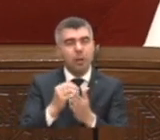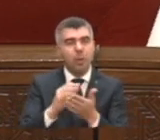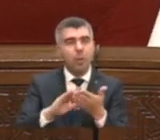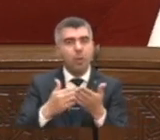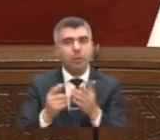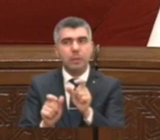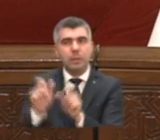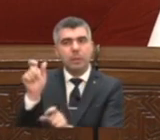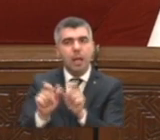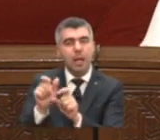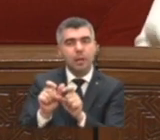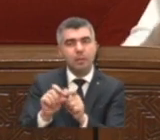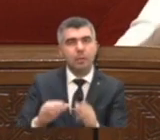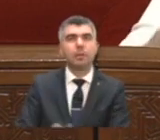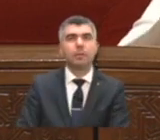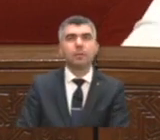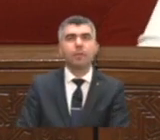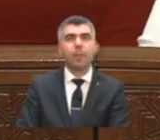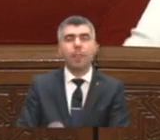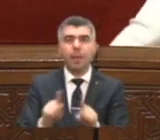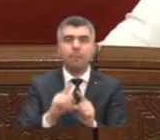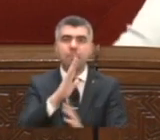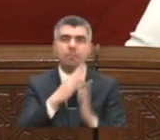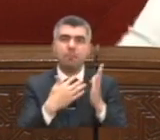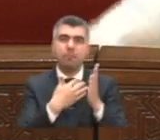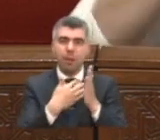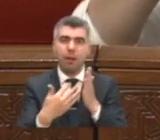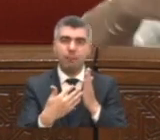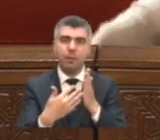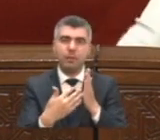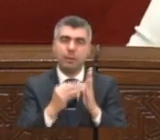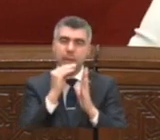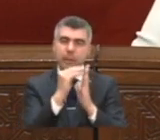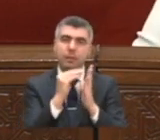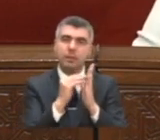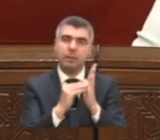انتظارات المواطنين بواحد البرنامج اللي غادي يضم واحد